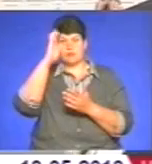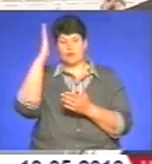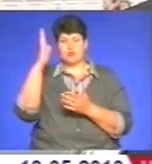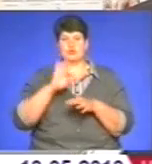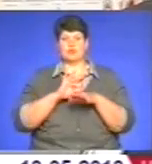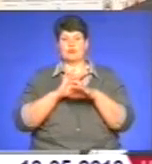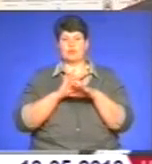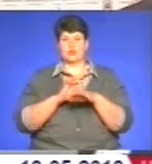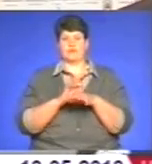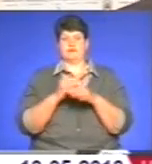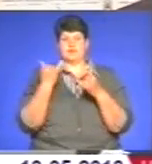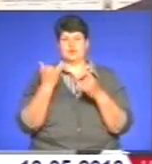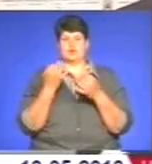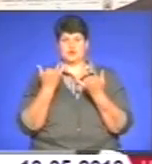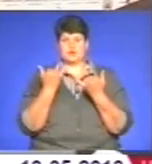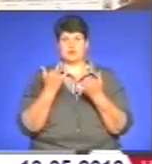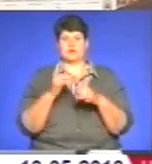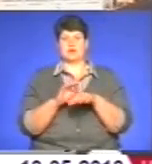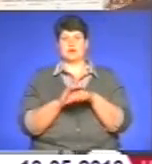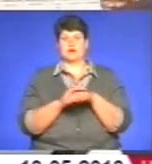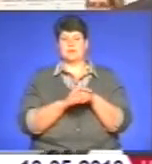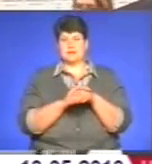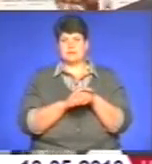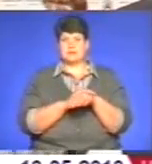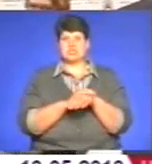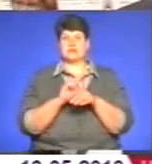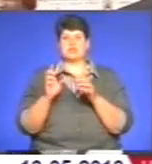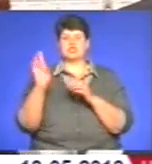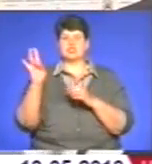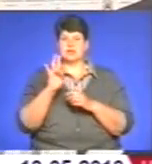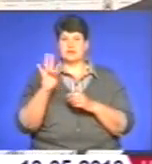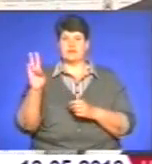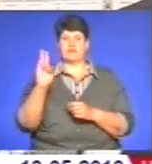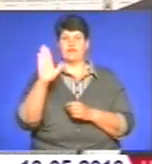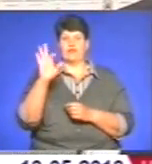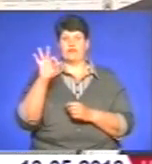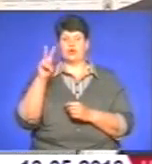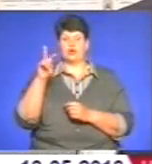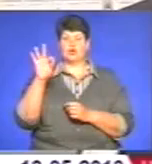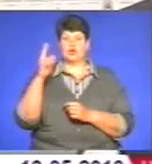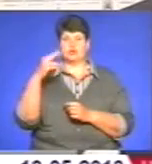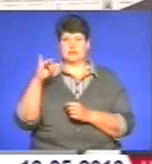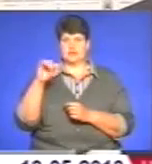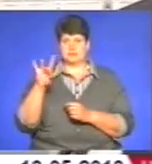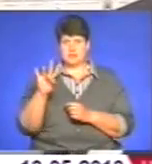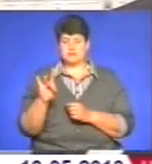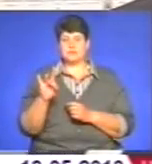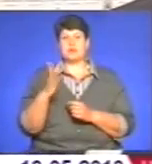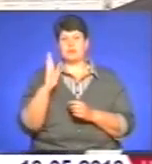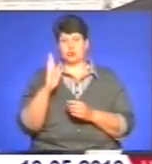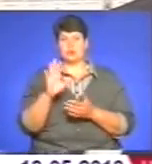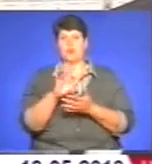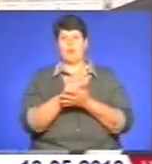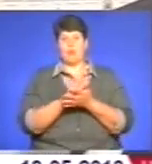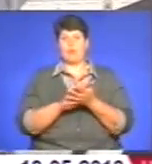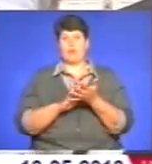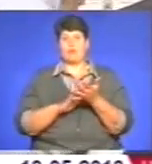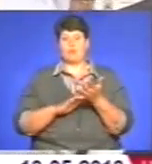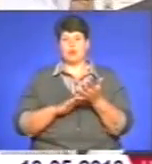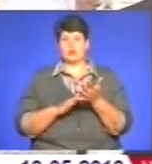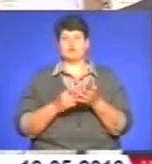безпосередньо блаженніший владика Володимир. І знову ж таки, ми будемо продовжувати, але ми